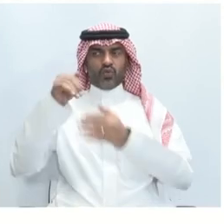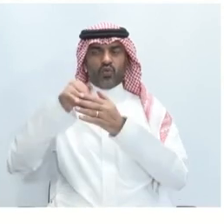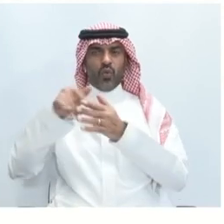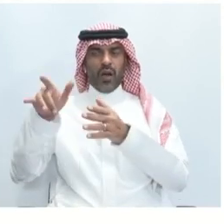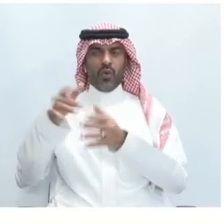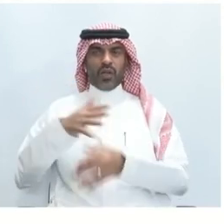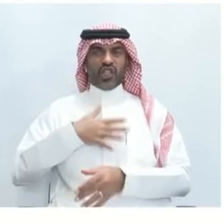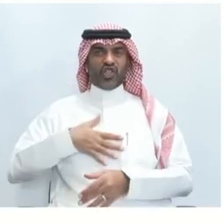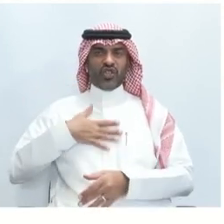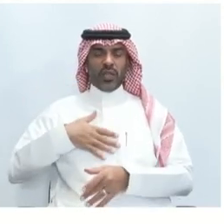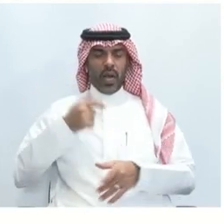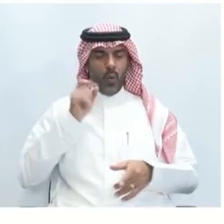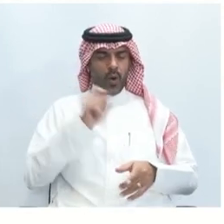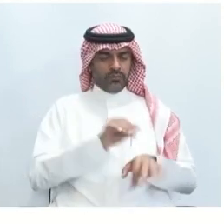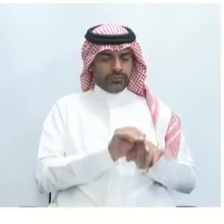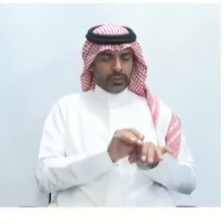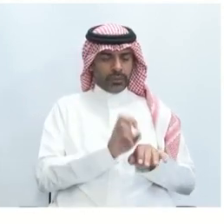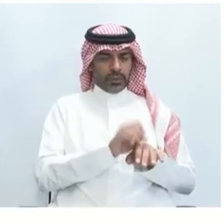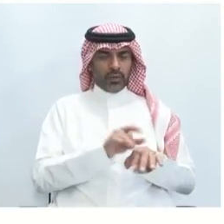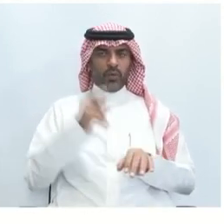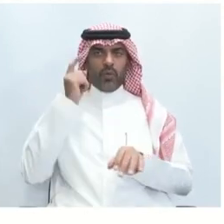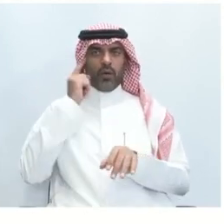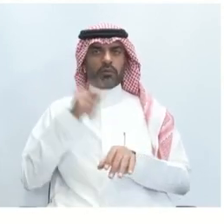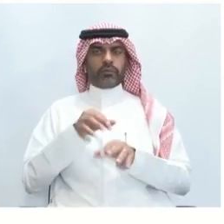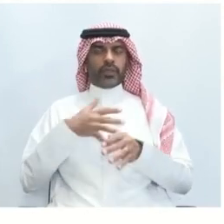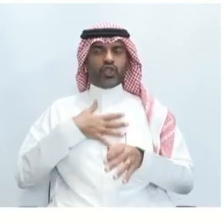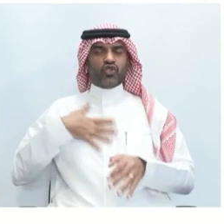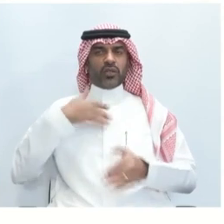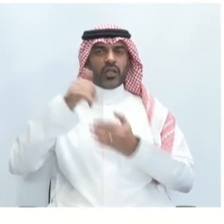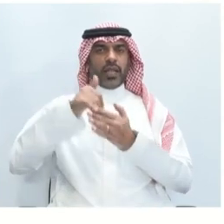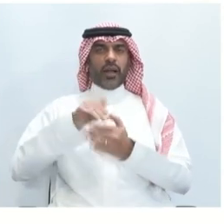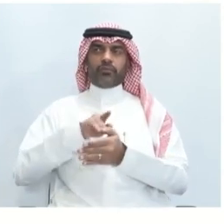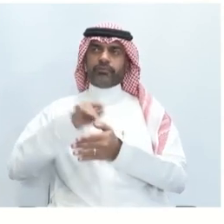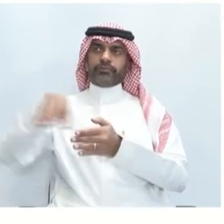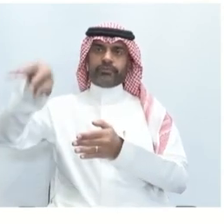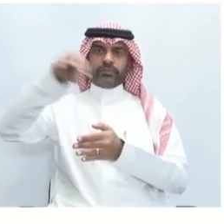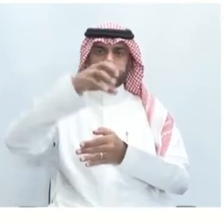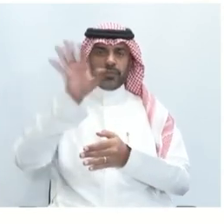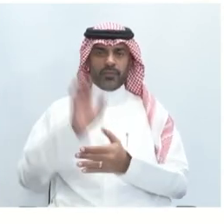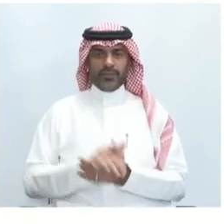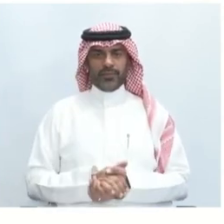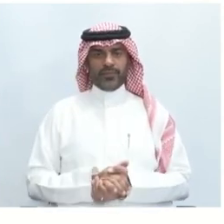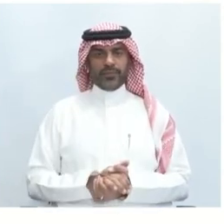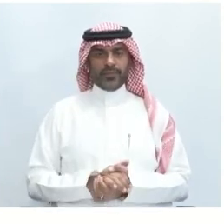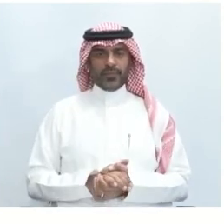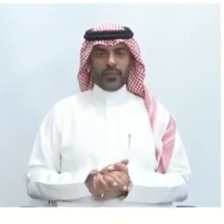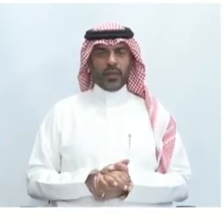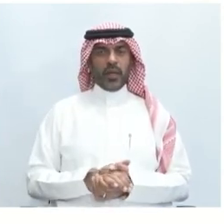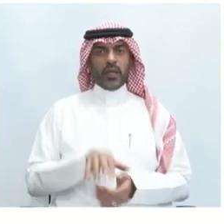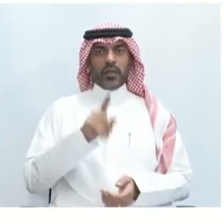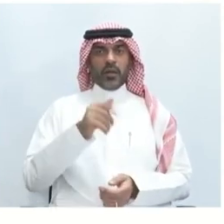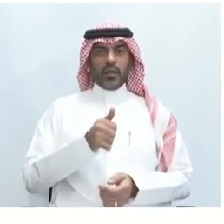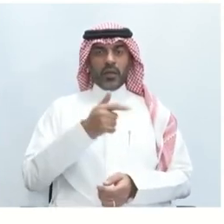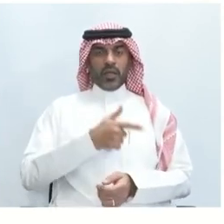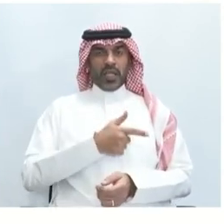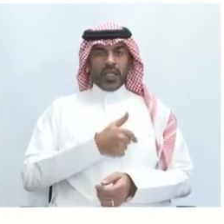بها يتم برمجتها فبدات تتم تنقلها او التحكم بها طيب هل يمكنك تسميه